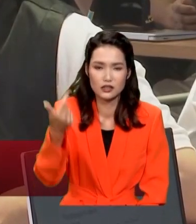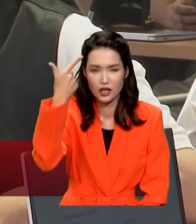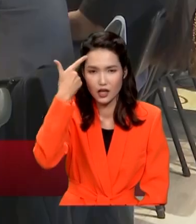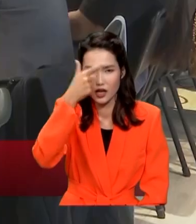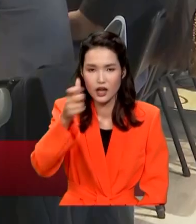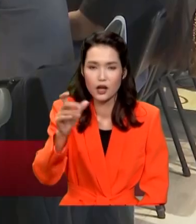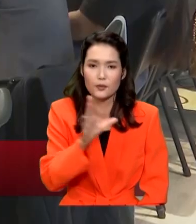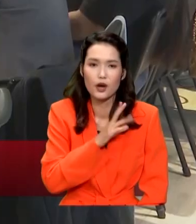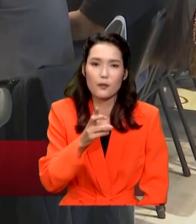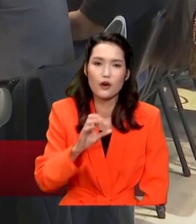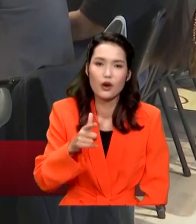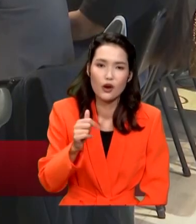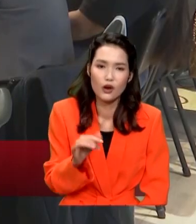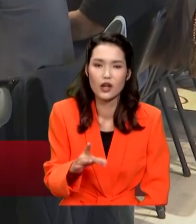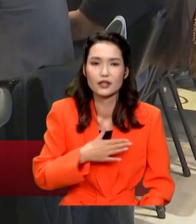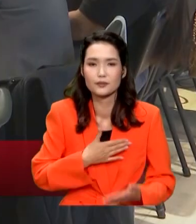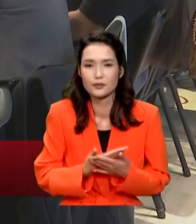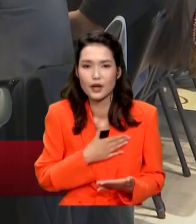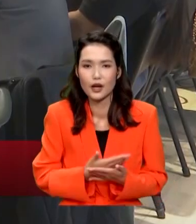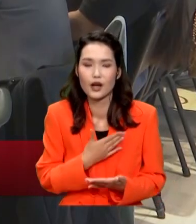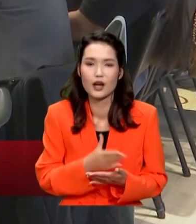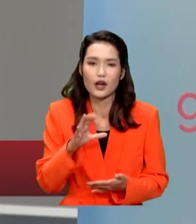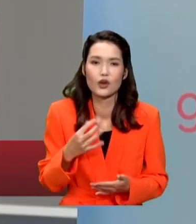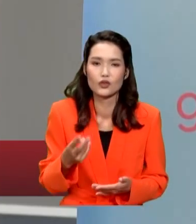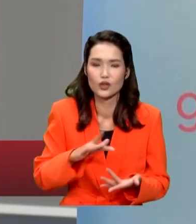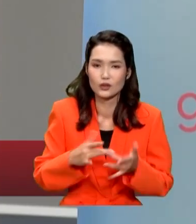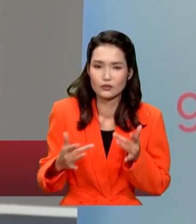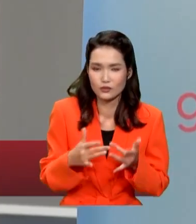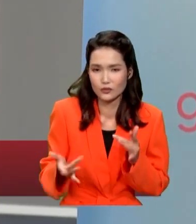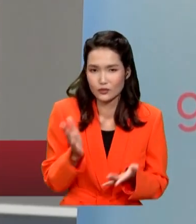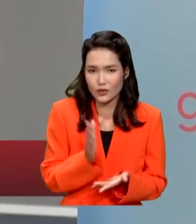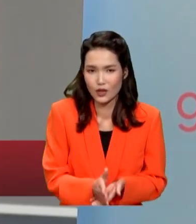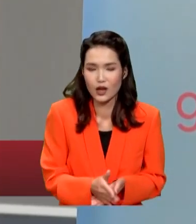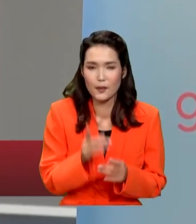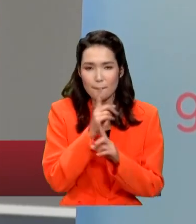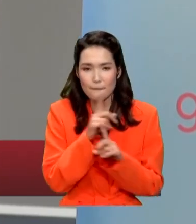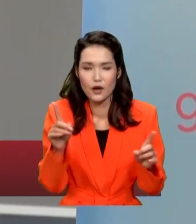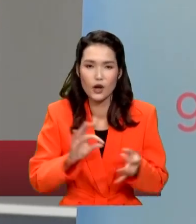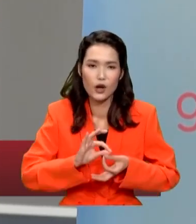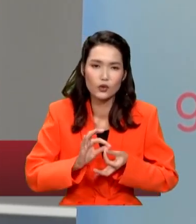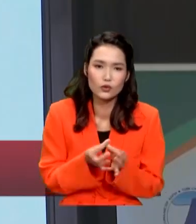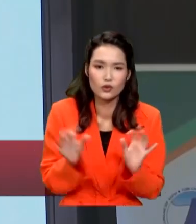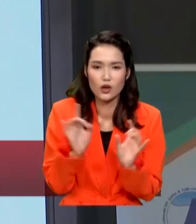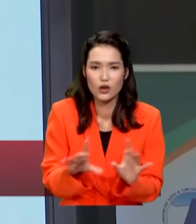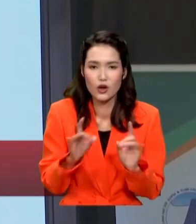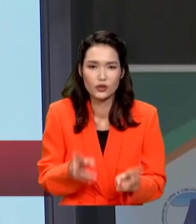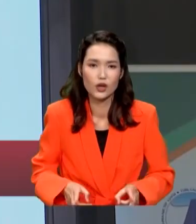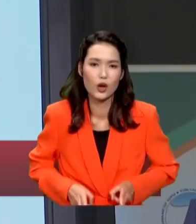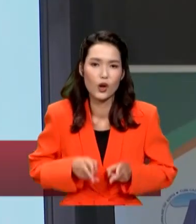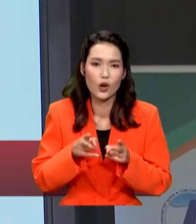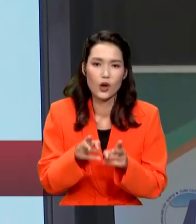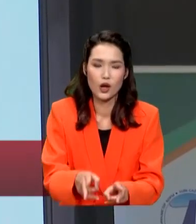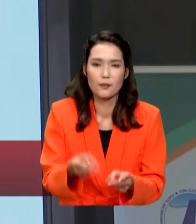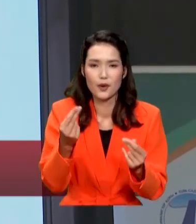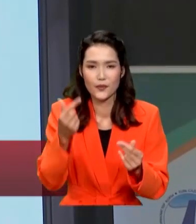информации, блогеры, а также те, кто активно ведет социальные сети. В ходе тренинга спикеры подробно рассказали о мошенничестве в интернете,